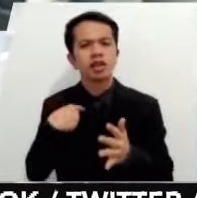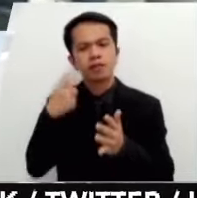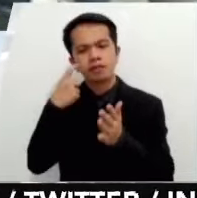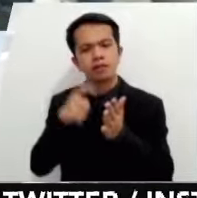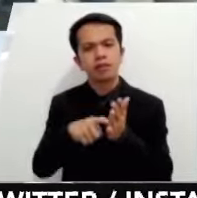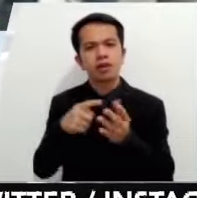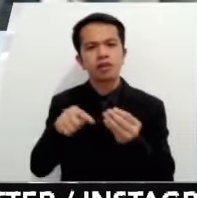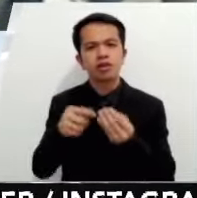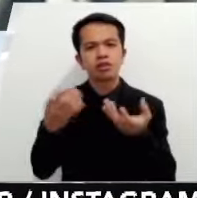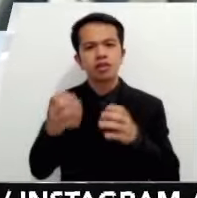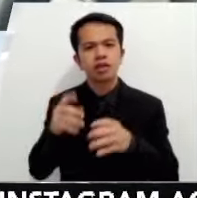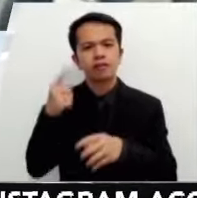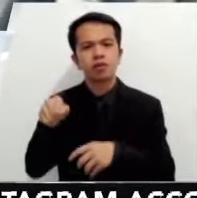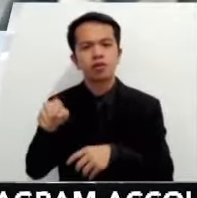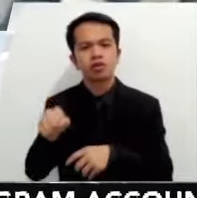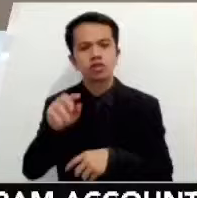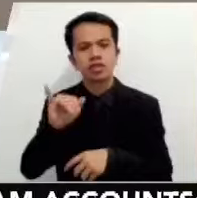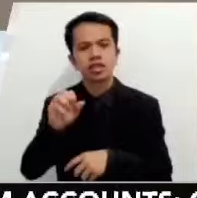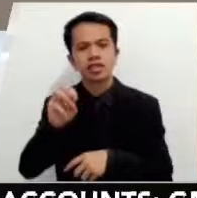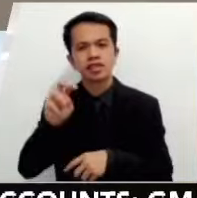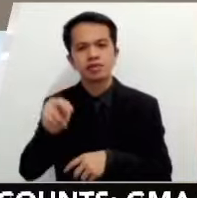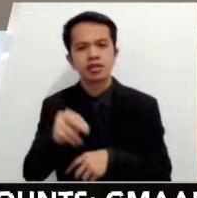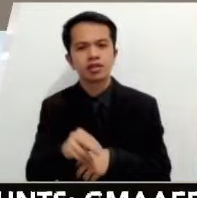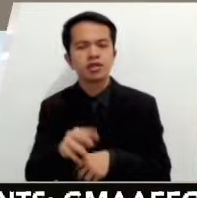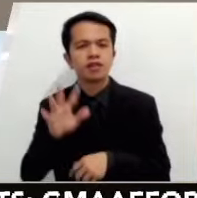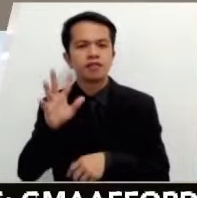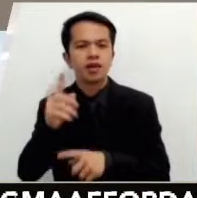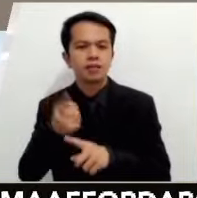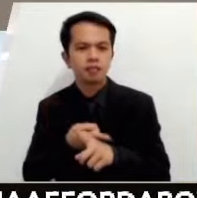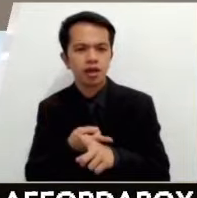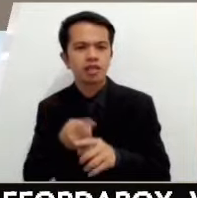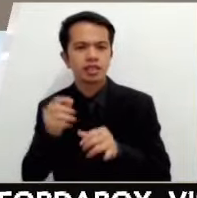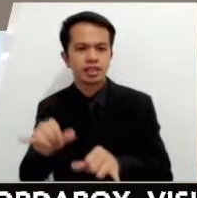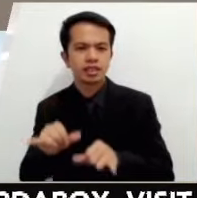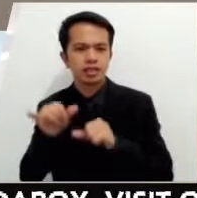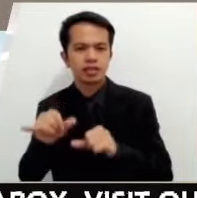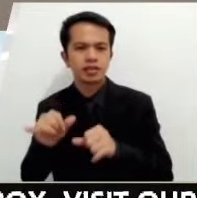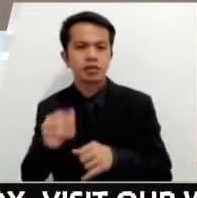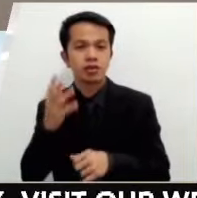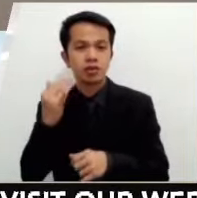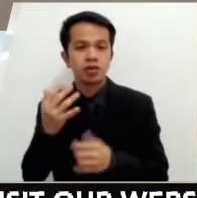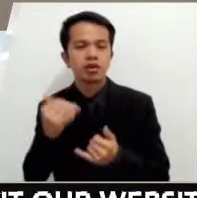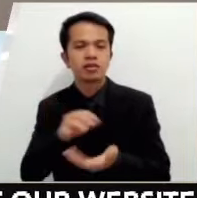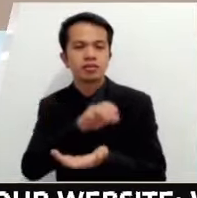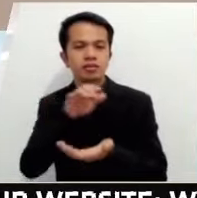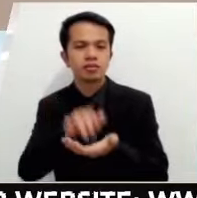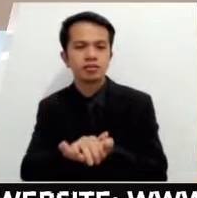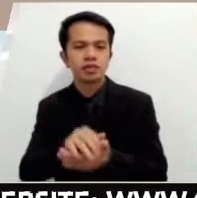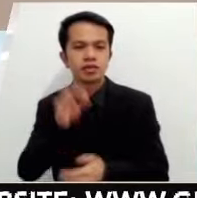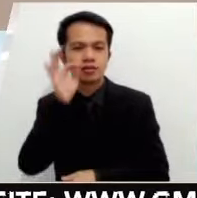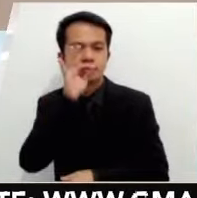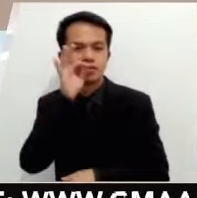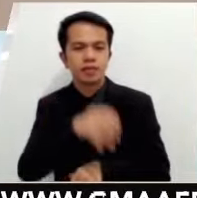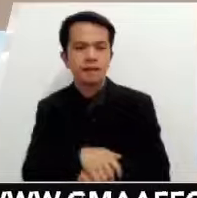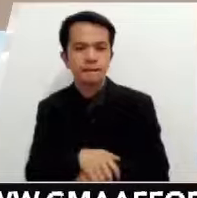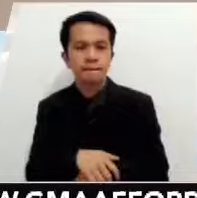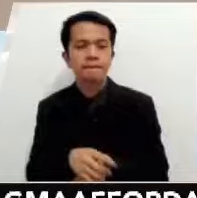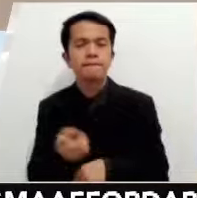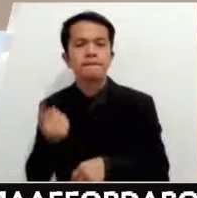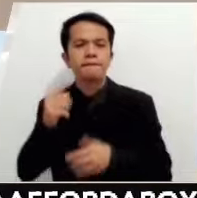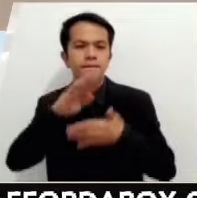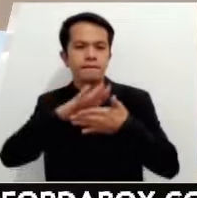pagdukot kay Eastman. 5 buwan nang nasa bansa si Eastman matapos makapangasawa ng Pilipina. Sa isang niyang vlog nitong